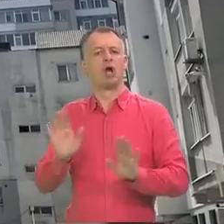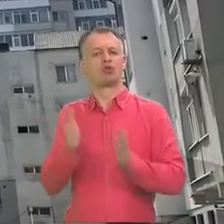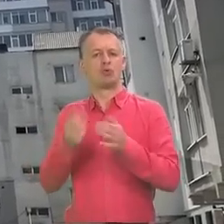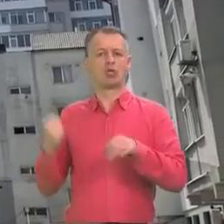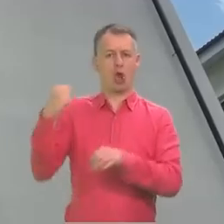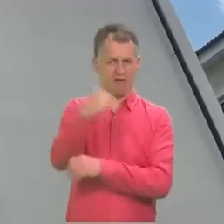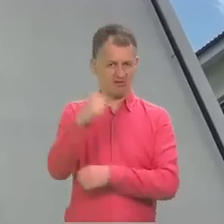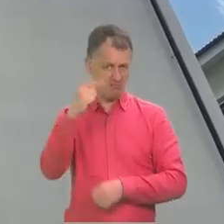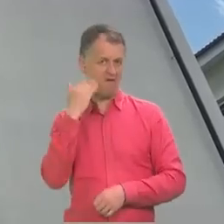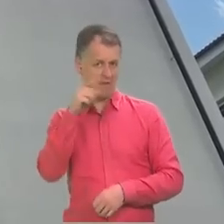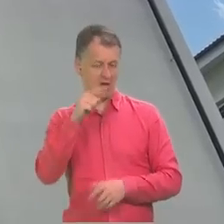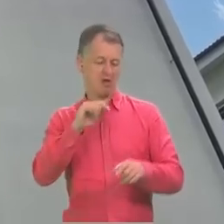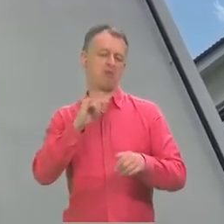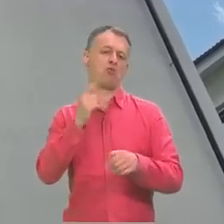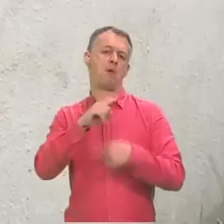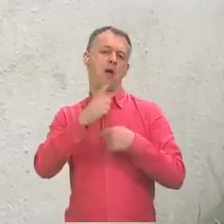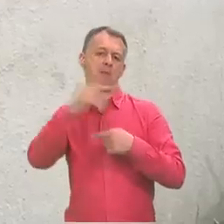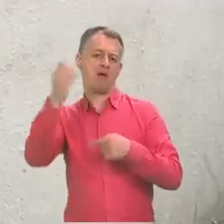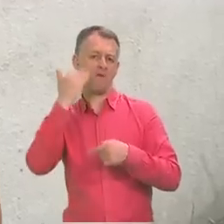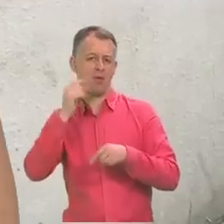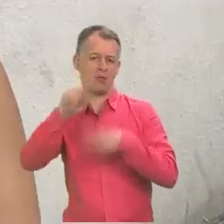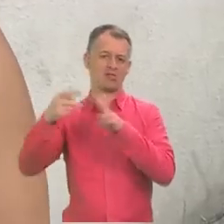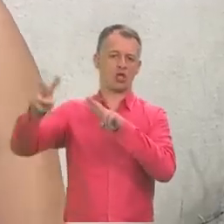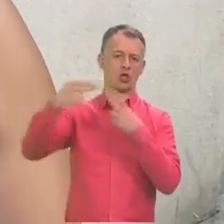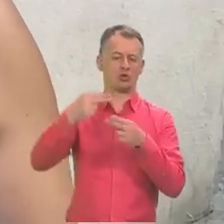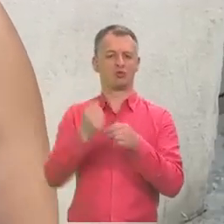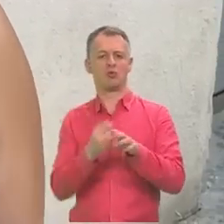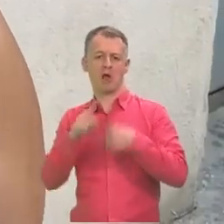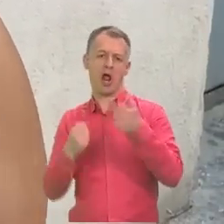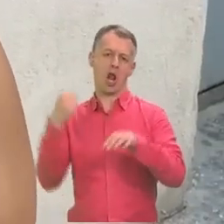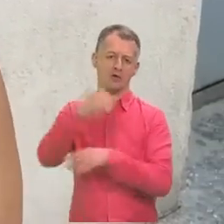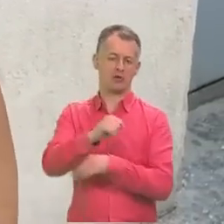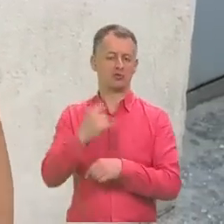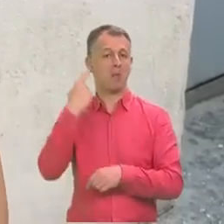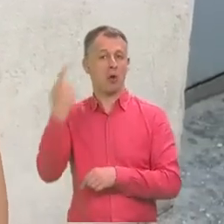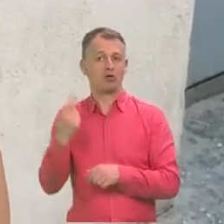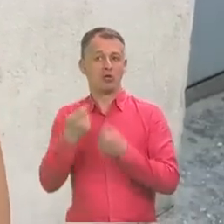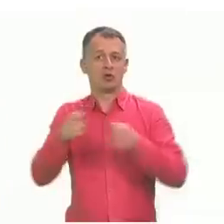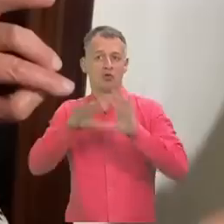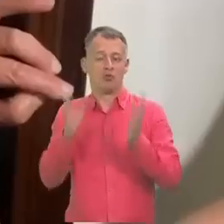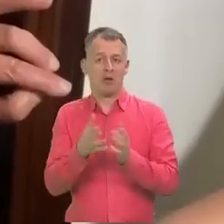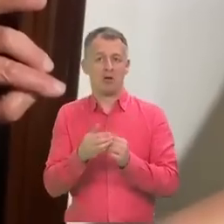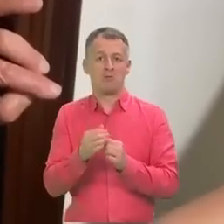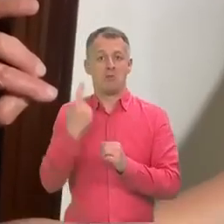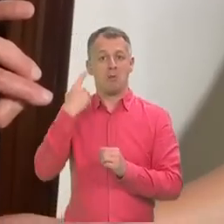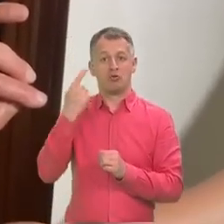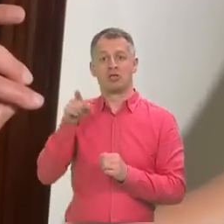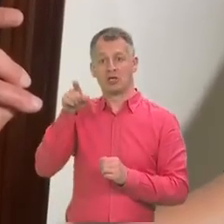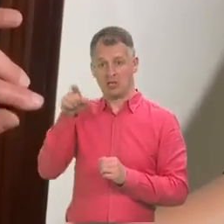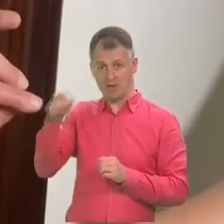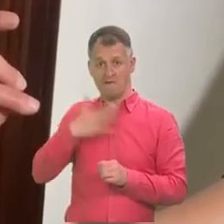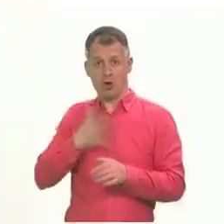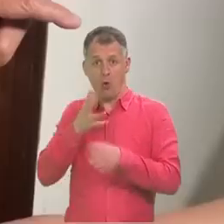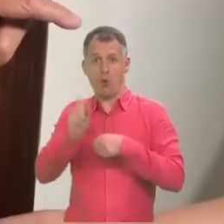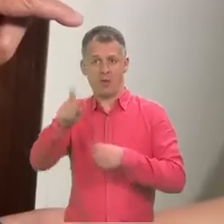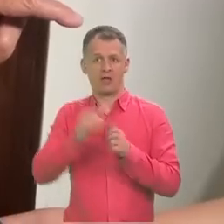iar a venit, iar s-a împăcat, mereu. Și ce am auzit și noi de la toată lumea, că i-a promis că o omoară. Certau să avea o gură